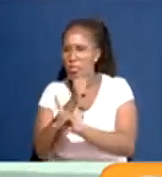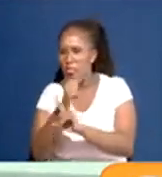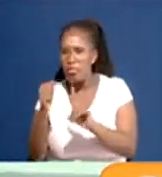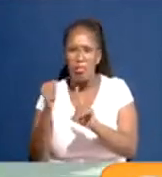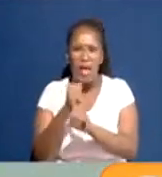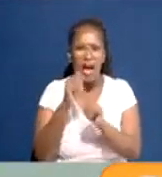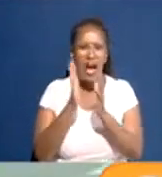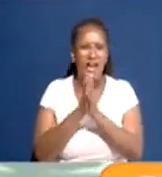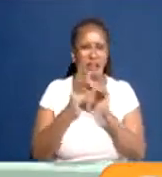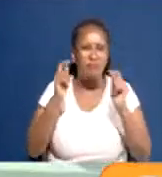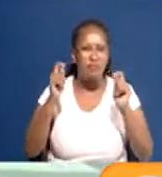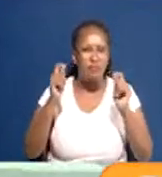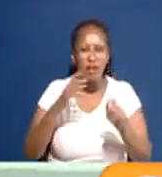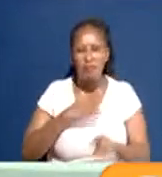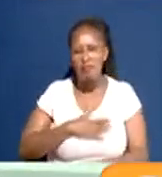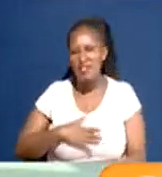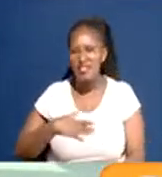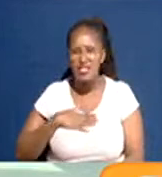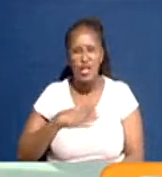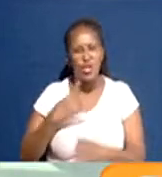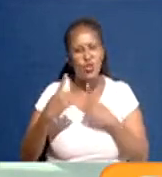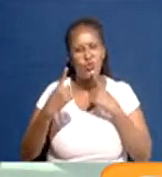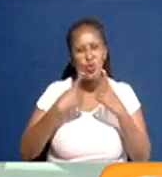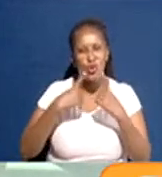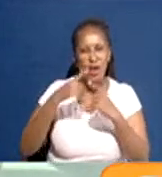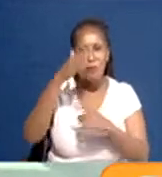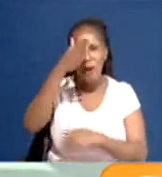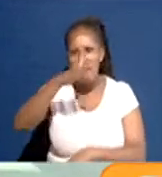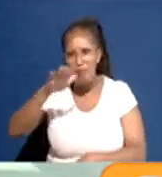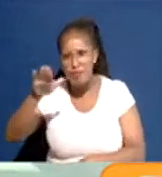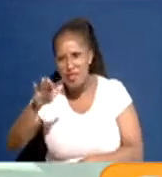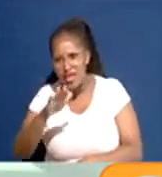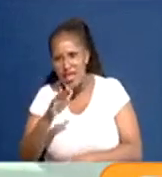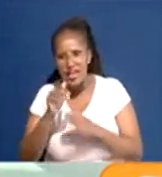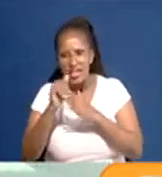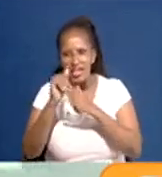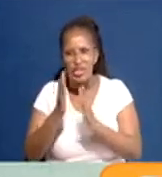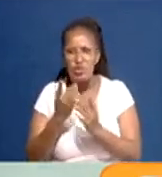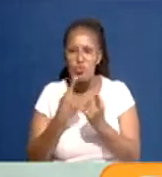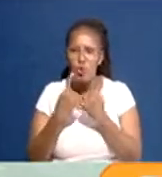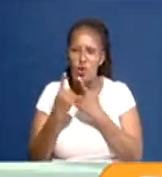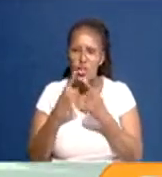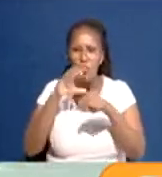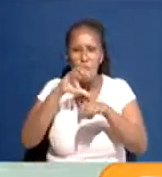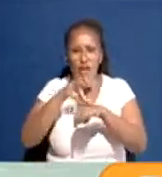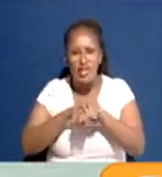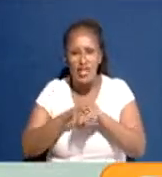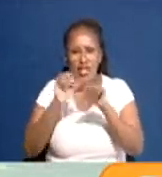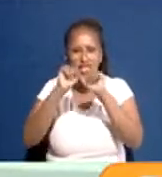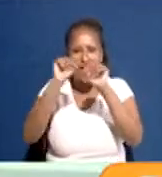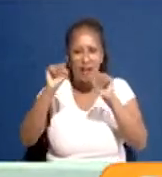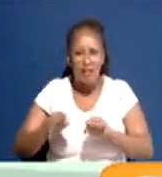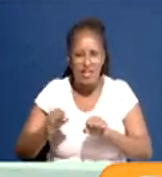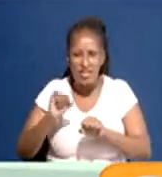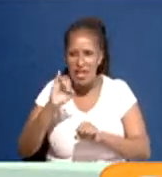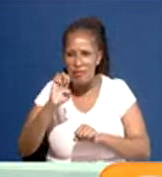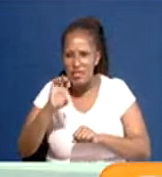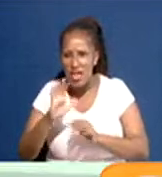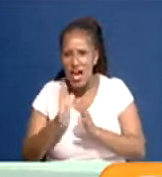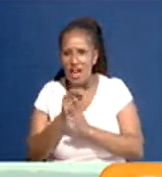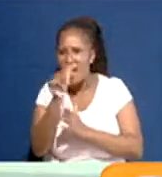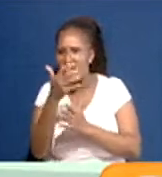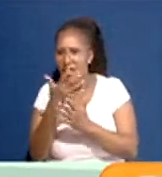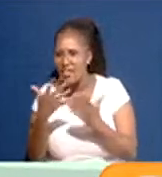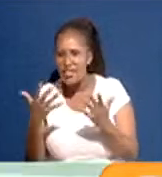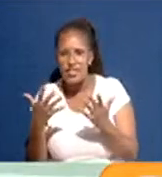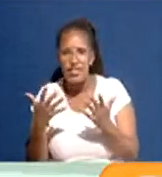vita, tuongee bunge. Wabunge waongee, watafute masava, watafute hiyo ingine,